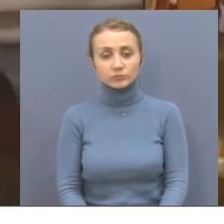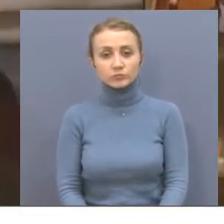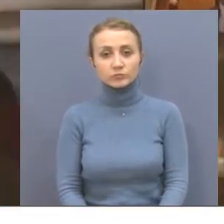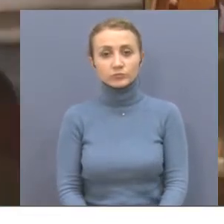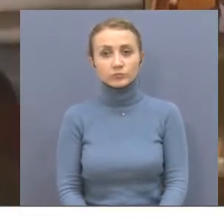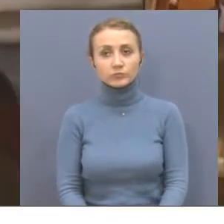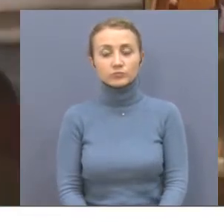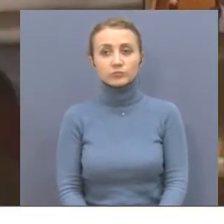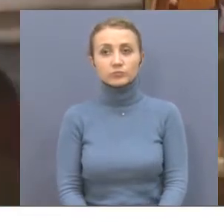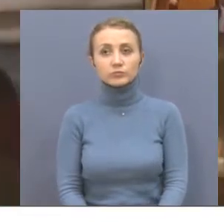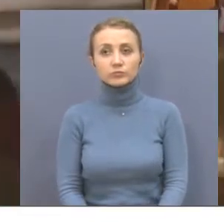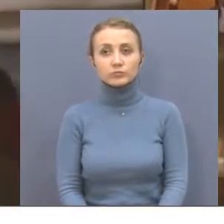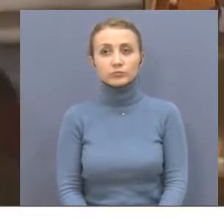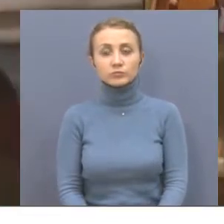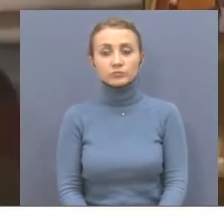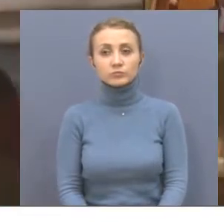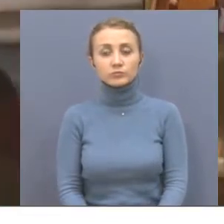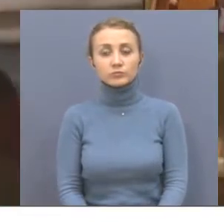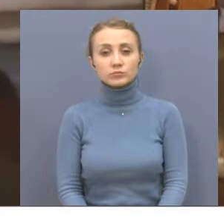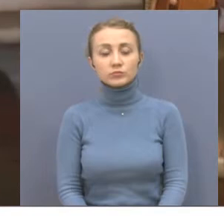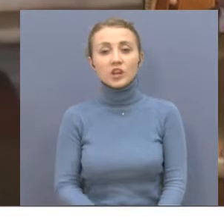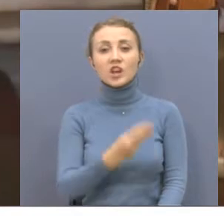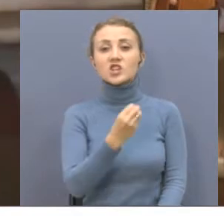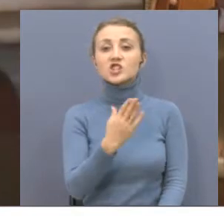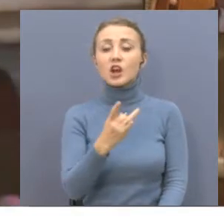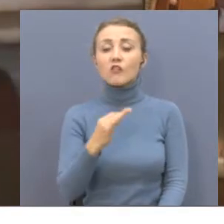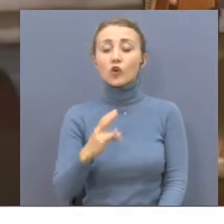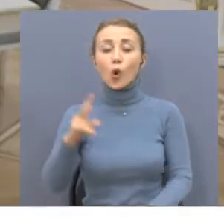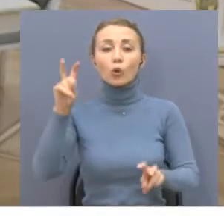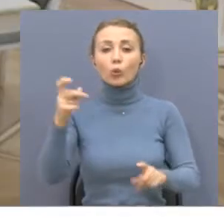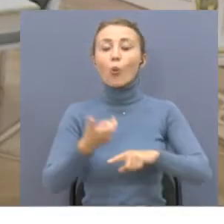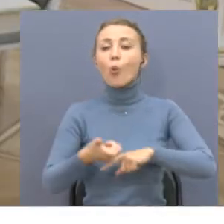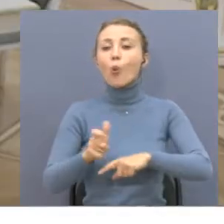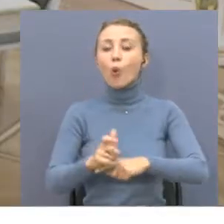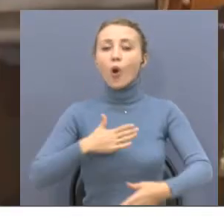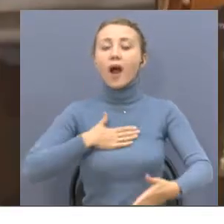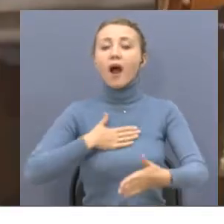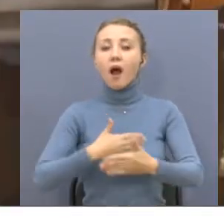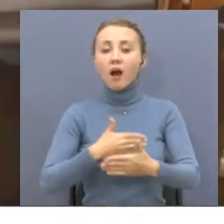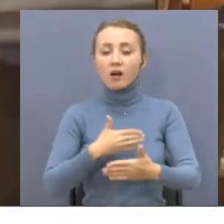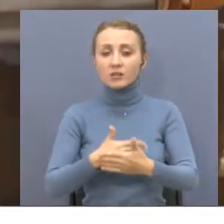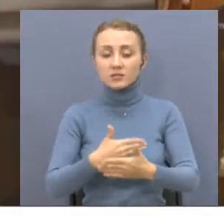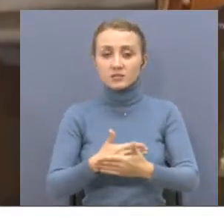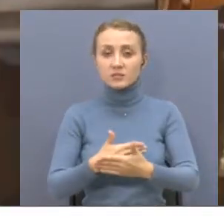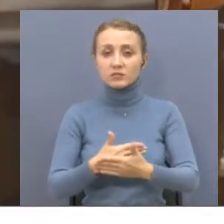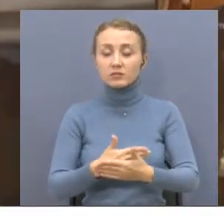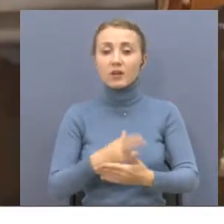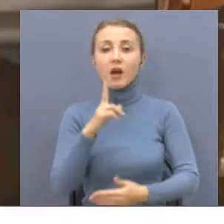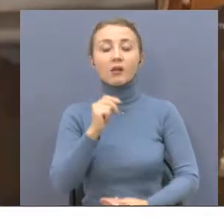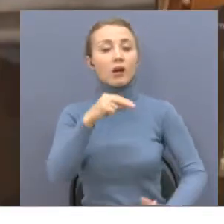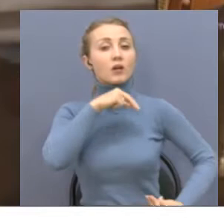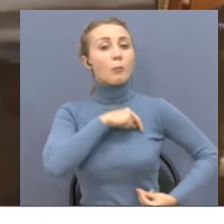үміттемін. Қазақстан біз үшін ерекше ел, және компаниямыздың жұмысындағы аса маңызды бағыт. Сондықтан Қазақстанның